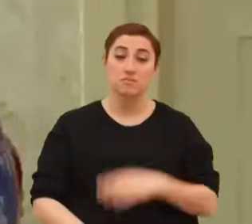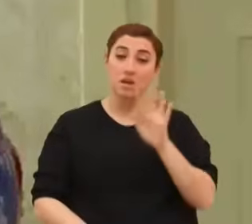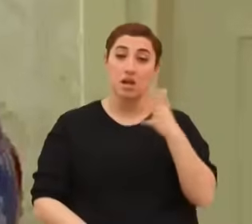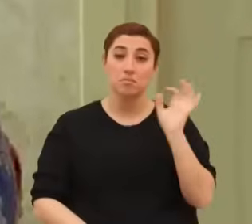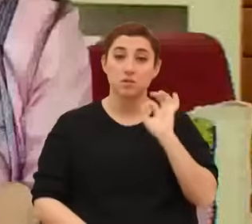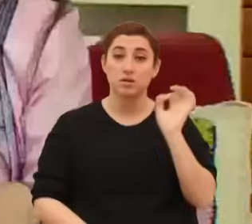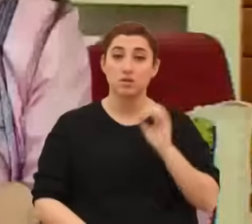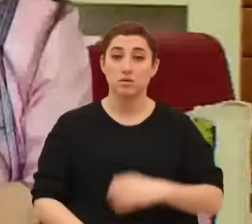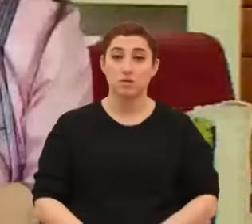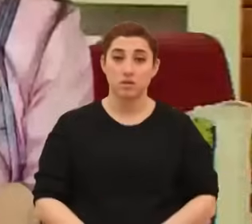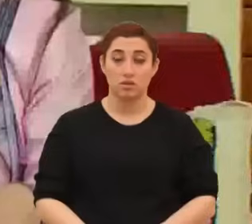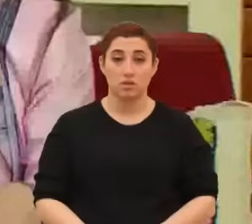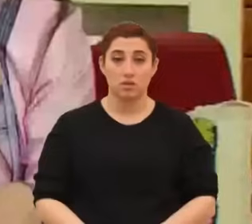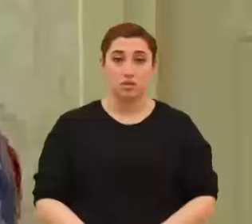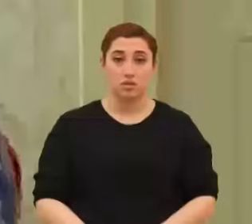Galiba öyle.